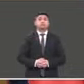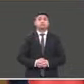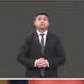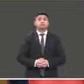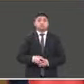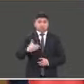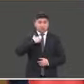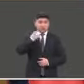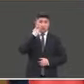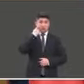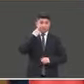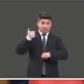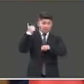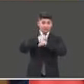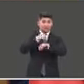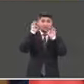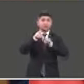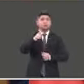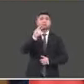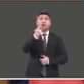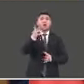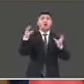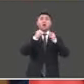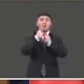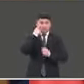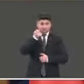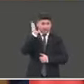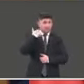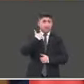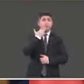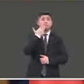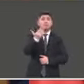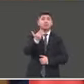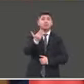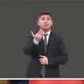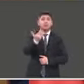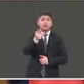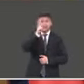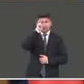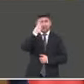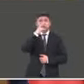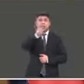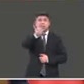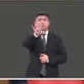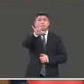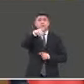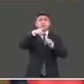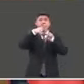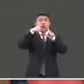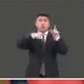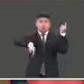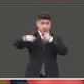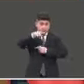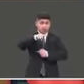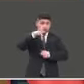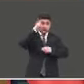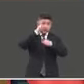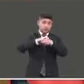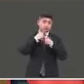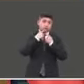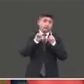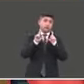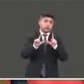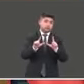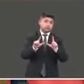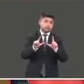Bu bir kümeste geldiğimizde bu rakamın az önce de ifade ettim sadece 45 lira olduğunu da hatırlatmak